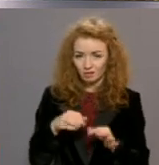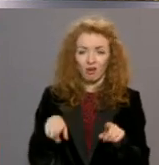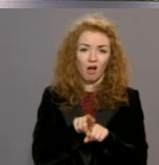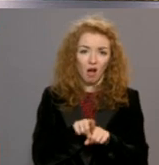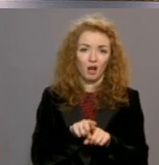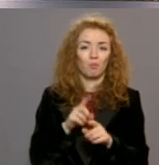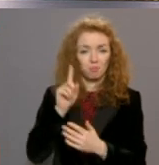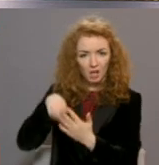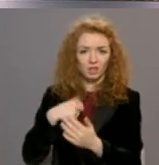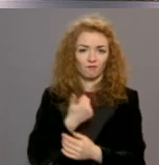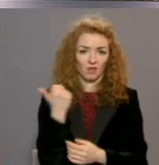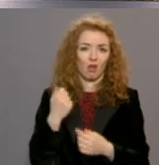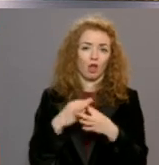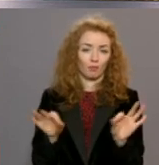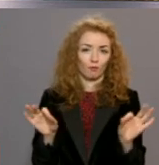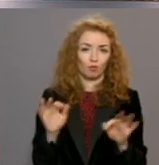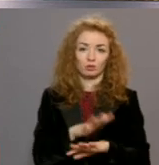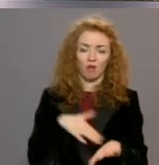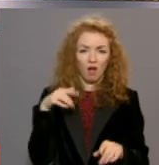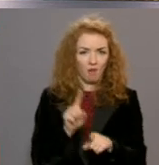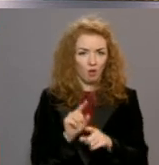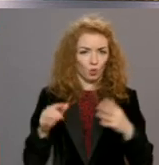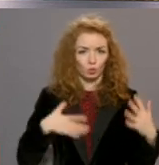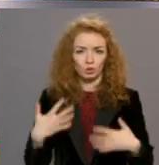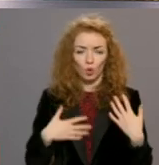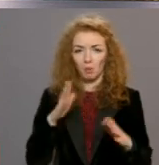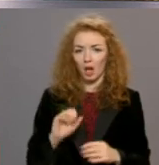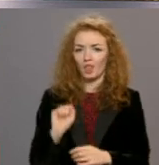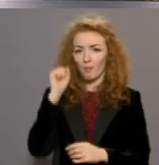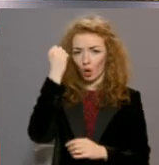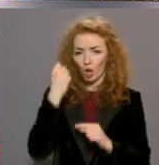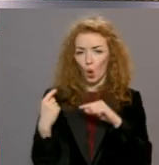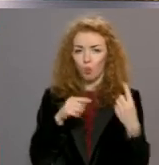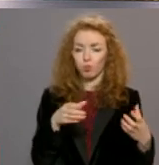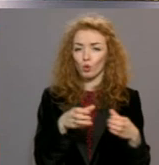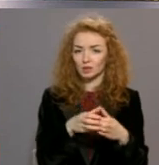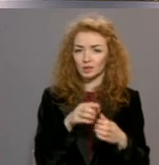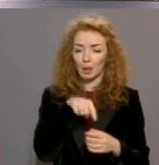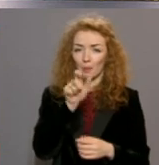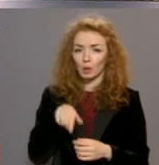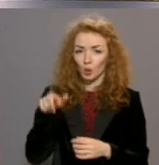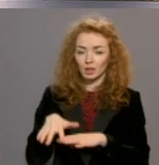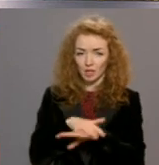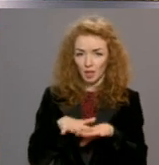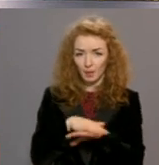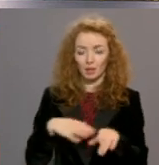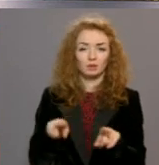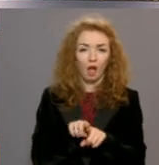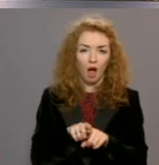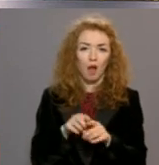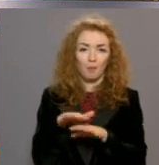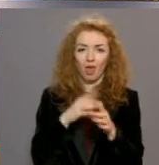viņa atbrīvošanu. Saeima arī pauž satraukumu par demokrātiskās opozīcijas, pilsoniskās sabiedrības un